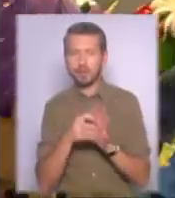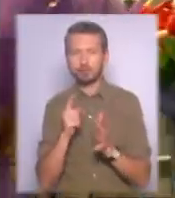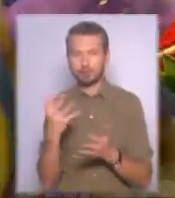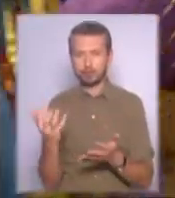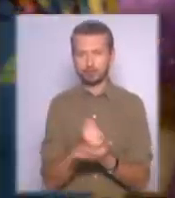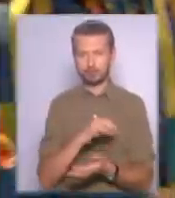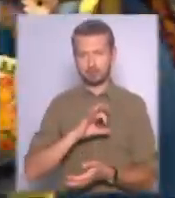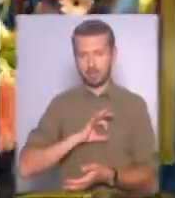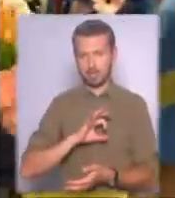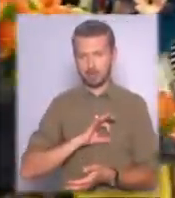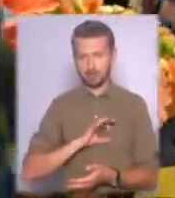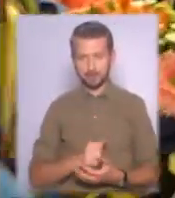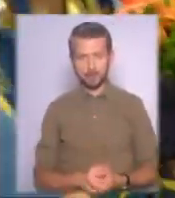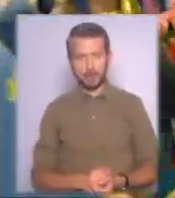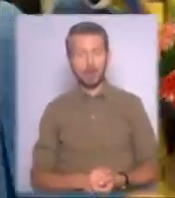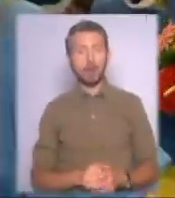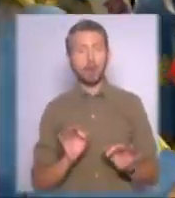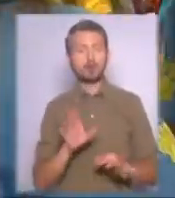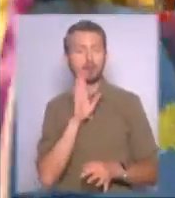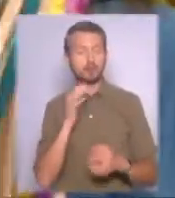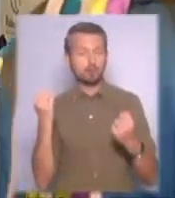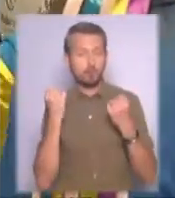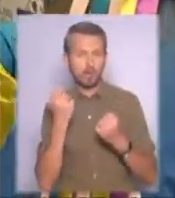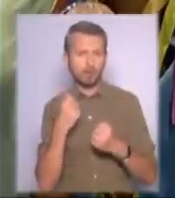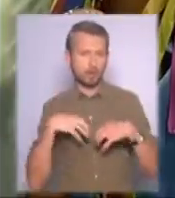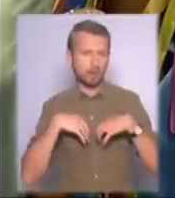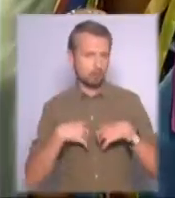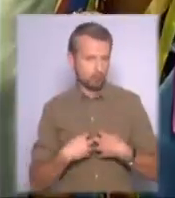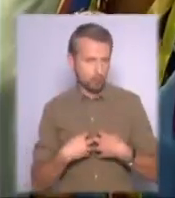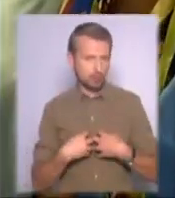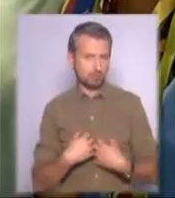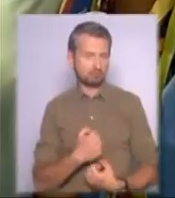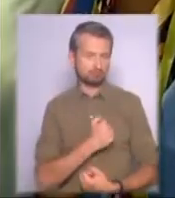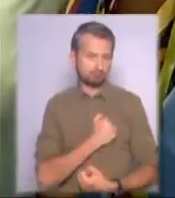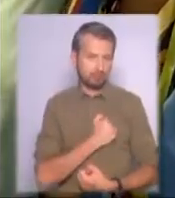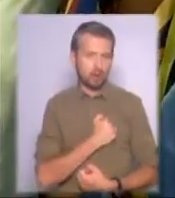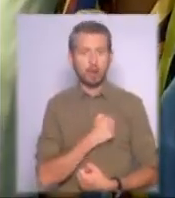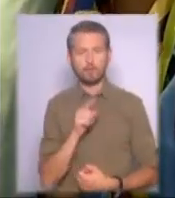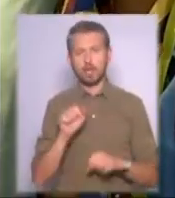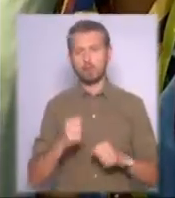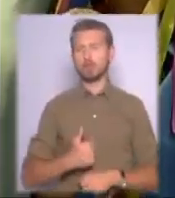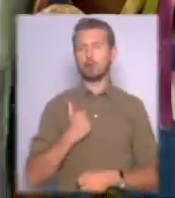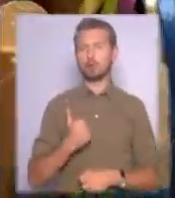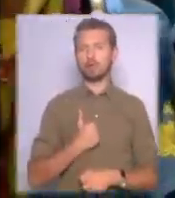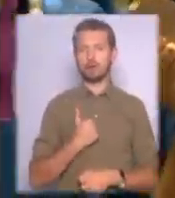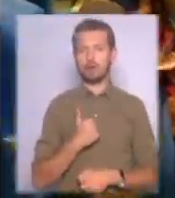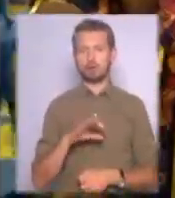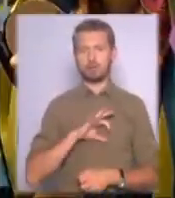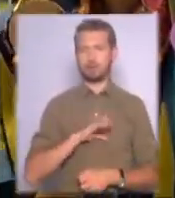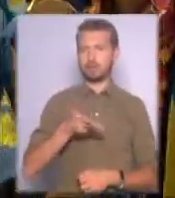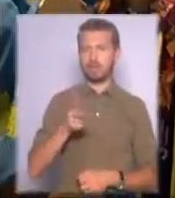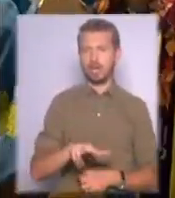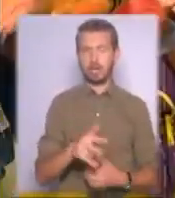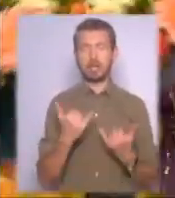п'єдестал пошани у соло. Хоча спортсменка і трохи засмучена цим фактом, однак вона може похвалитися трьома нагородами.